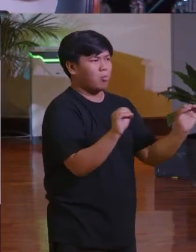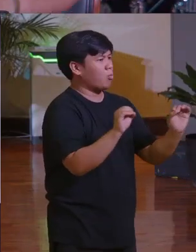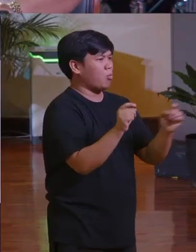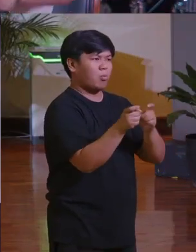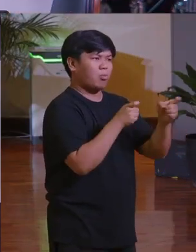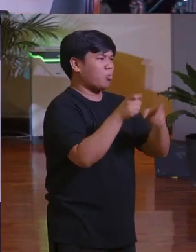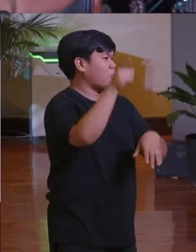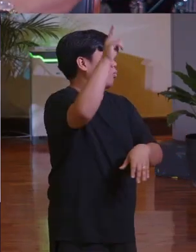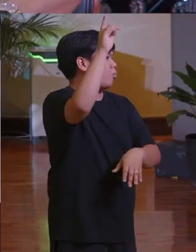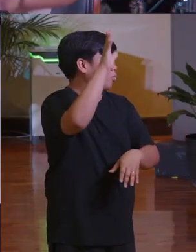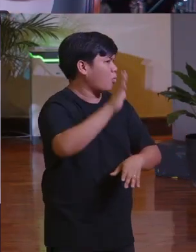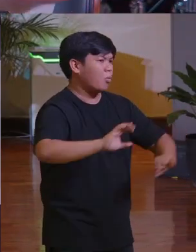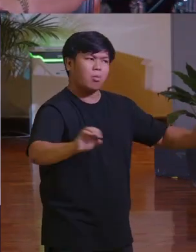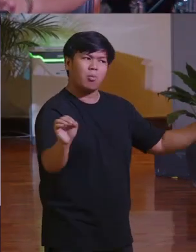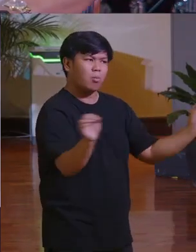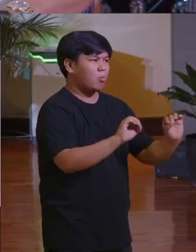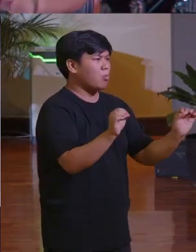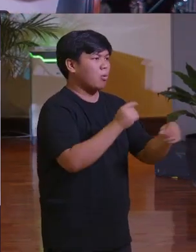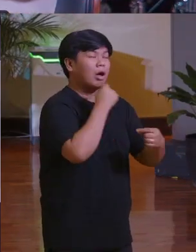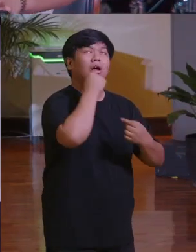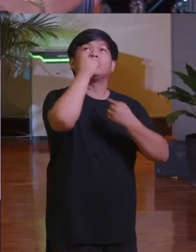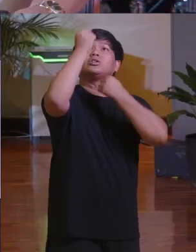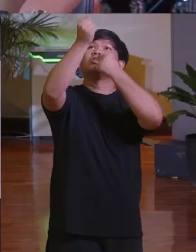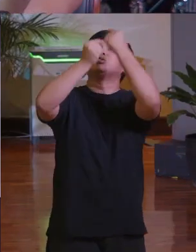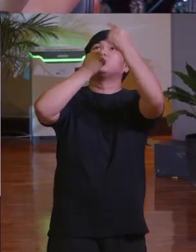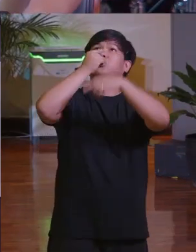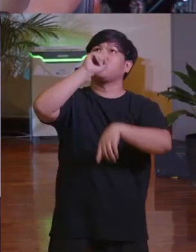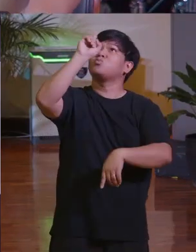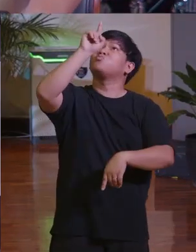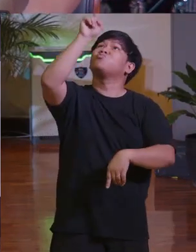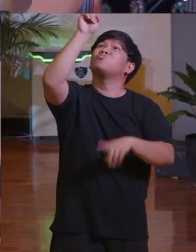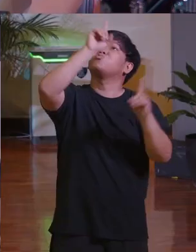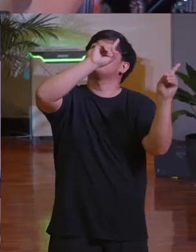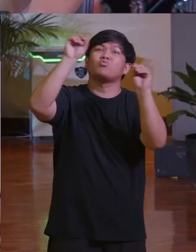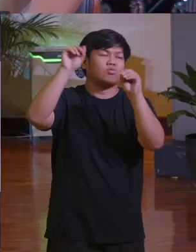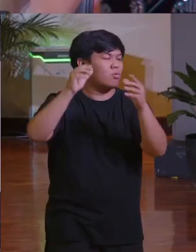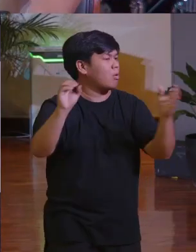can stay his hand or say to him, what have you done?